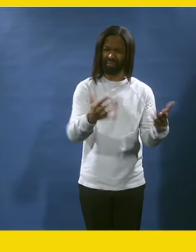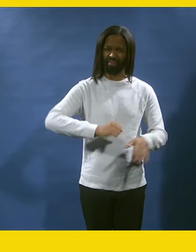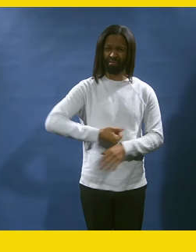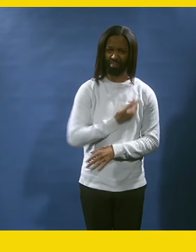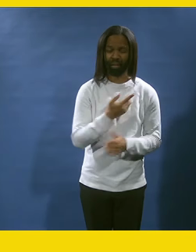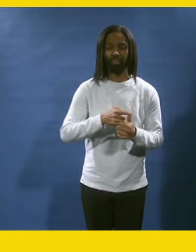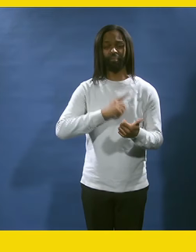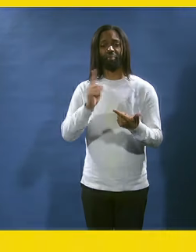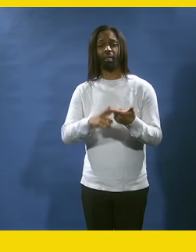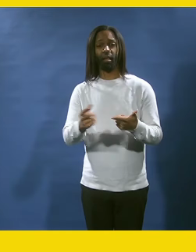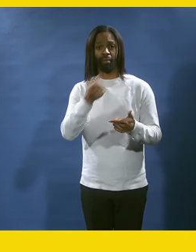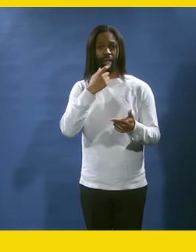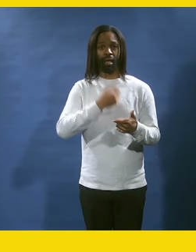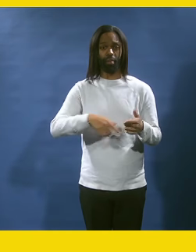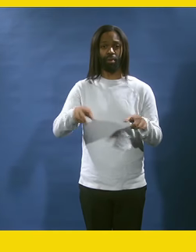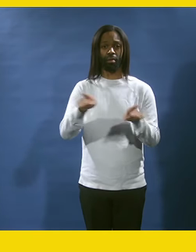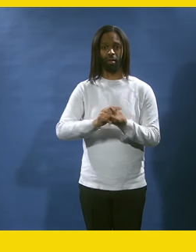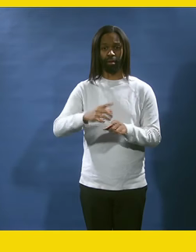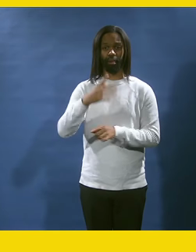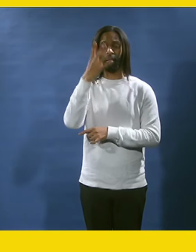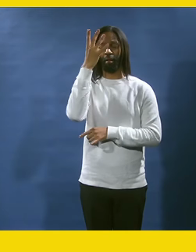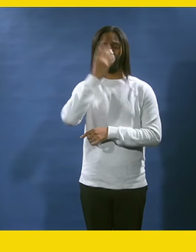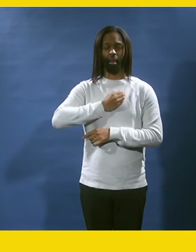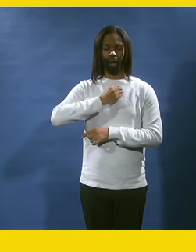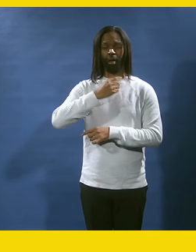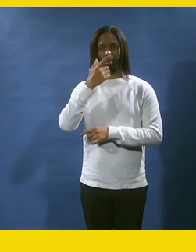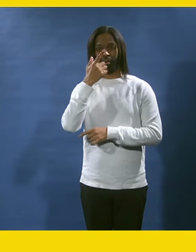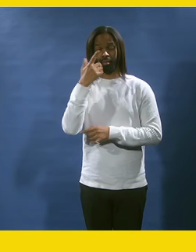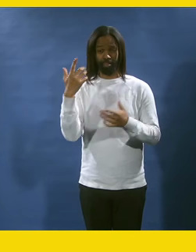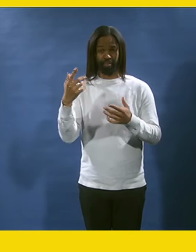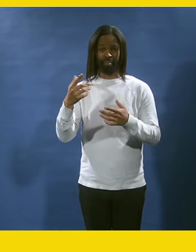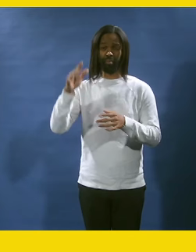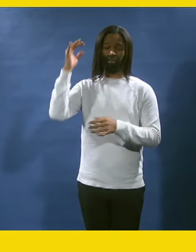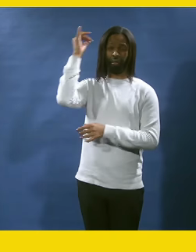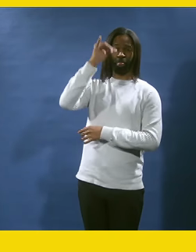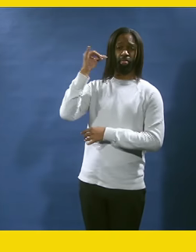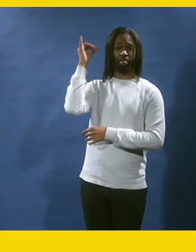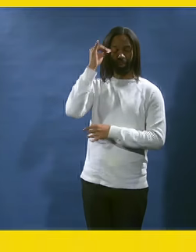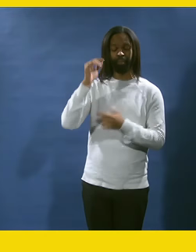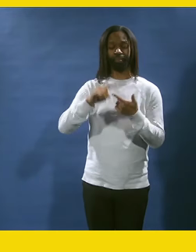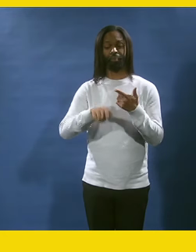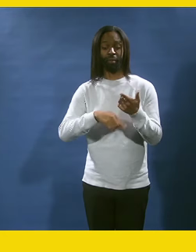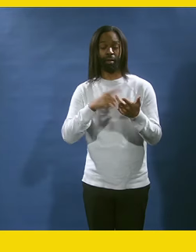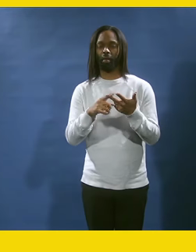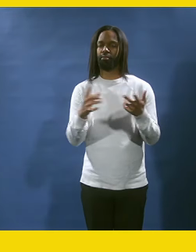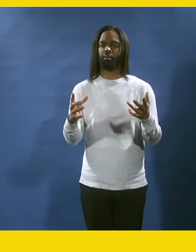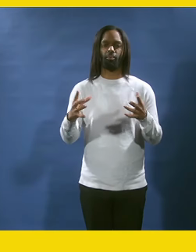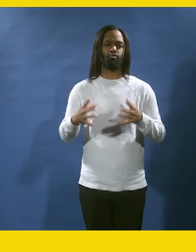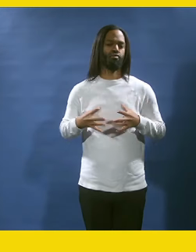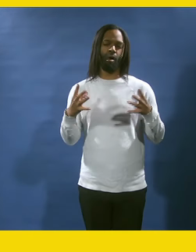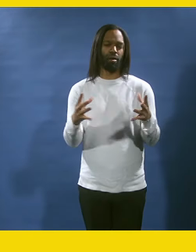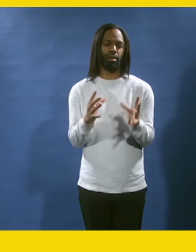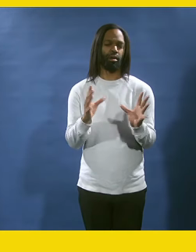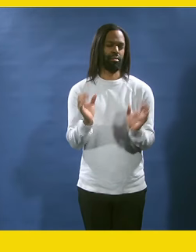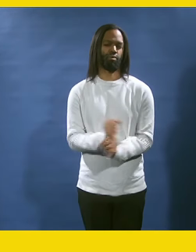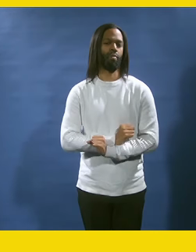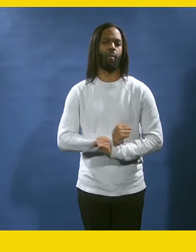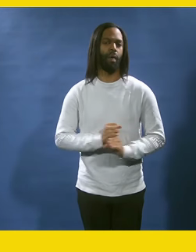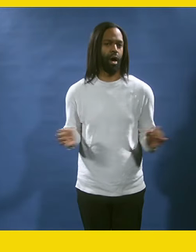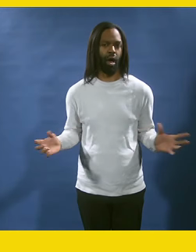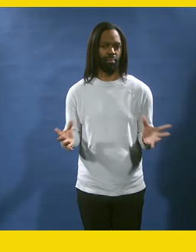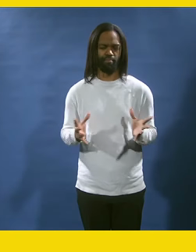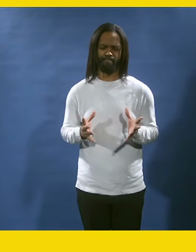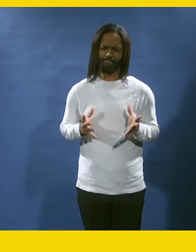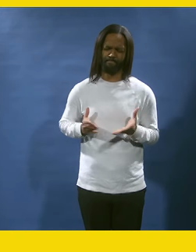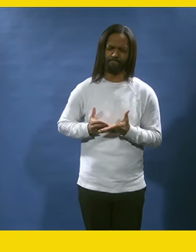soumission chimique innommable, mais également d'un courage exceptionnel, d'une volonté à toute